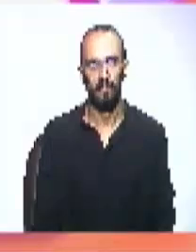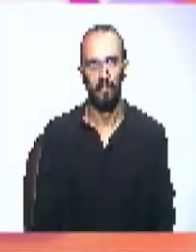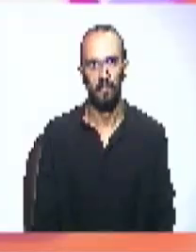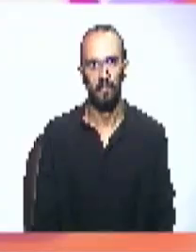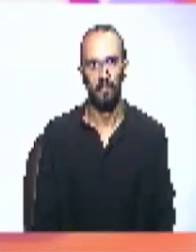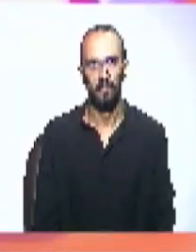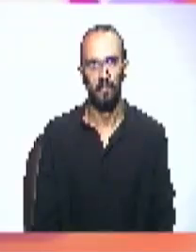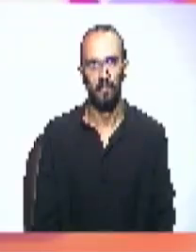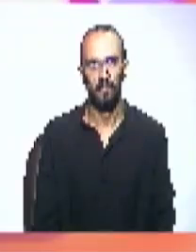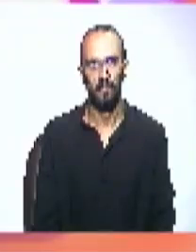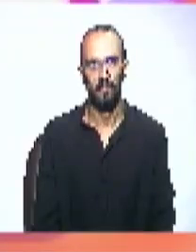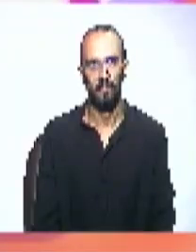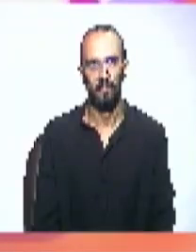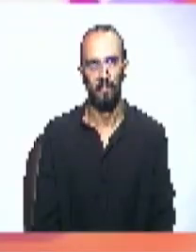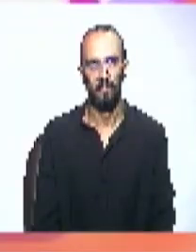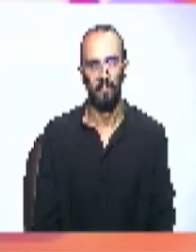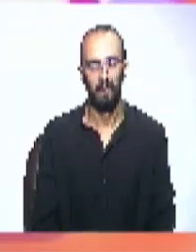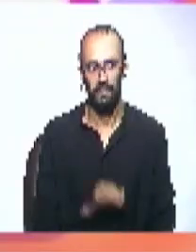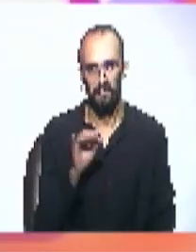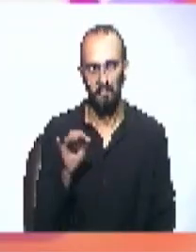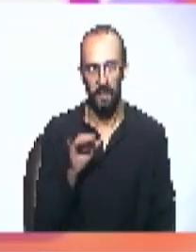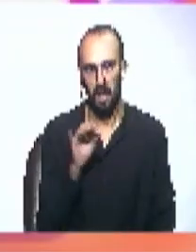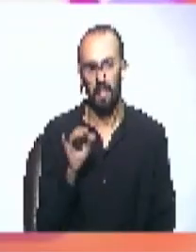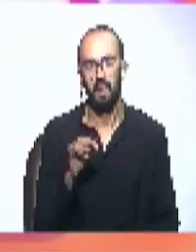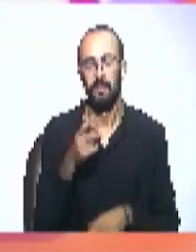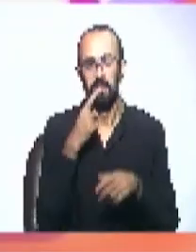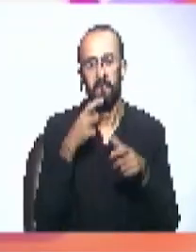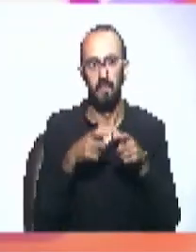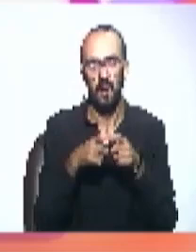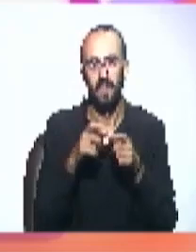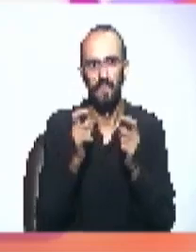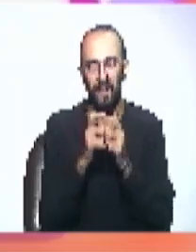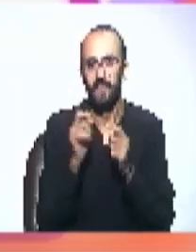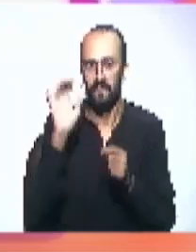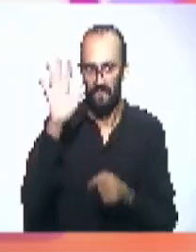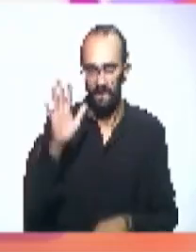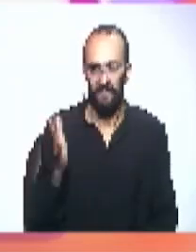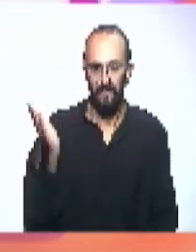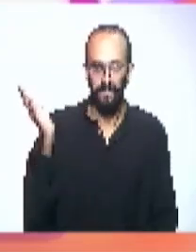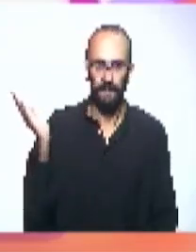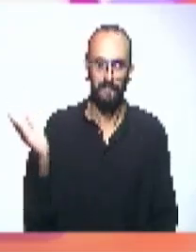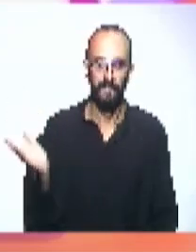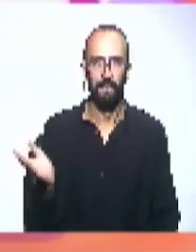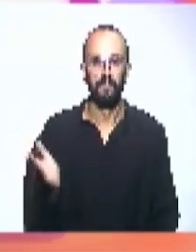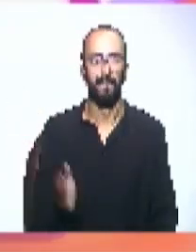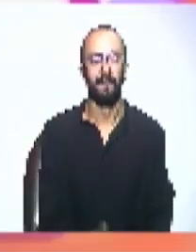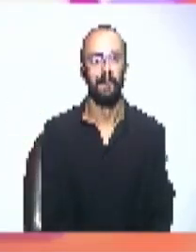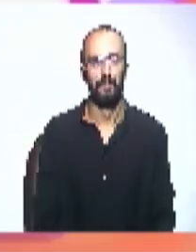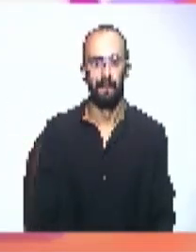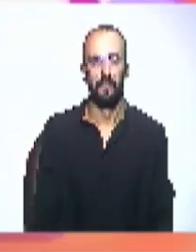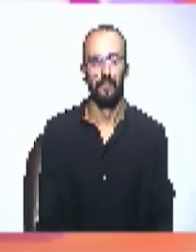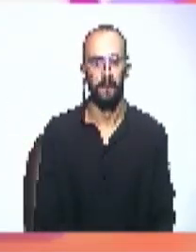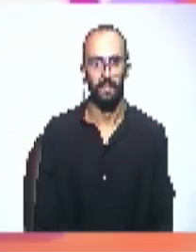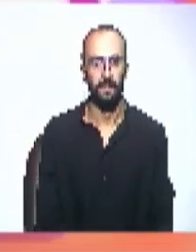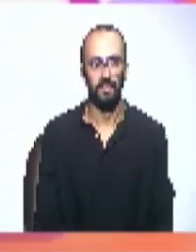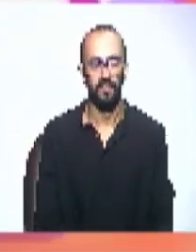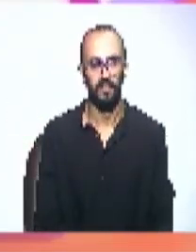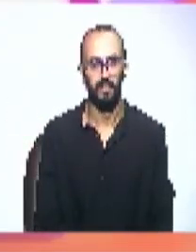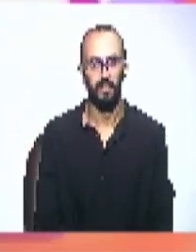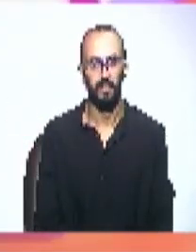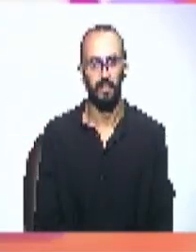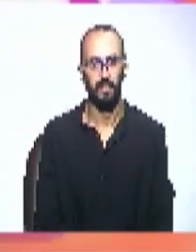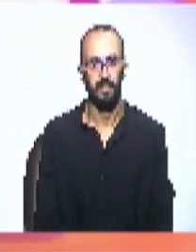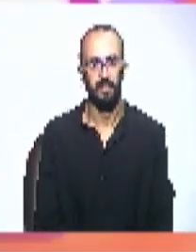ماشي. نحط عليهم شوية ملح. المقادير بتاع برجر الفراخ اللي اشتغلناه النهاردة قدام حضراتكم على الشاشة. استأذن